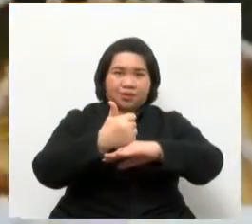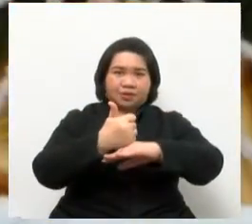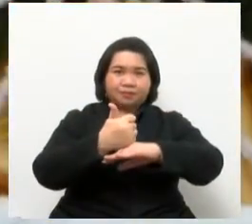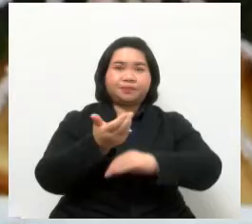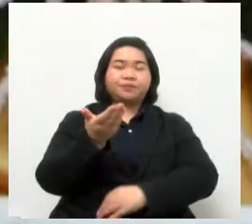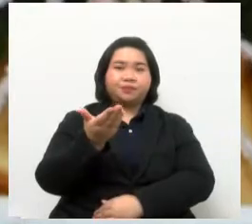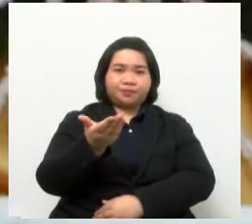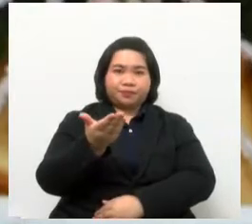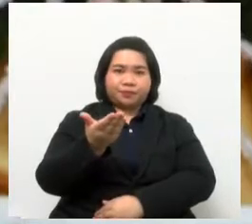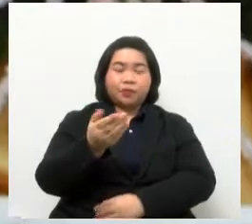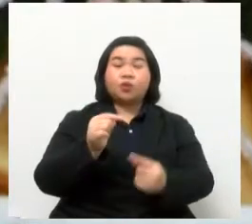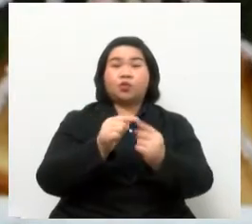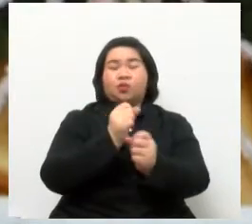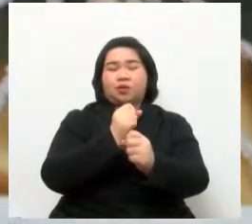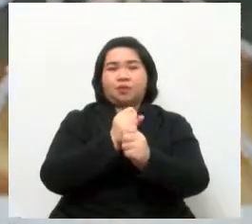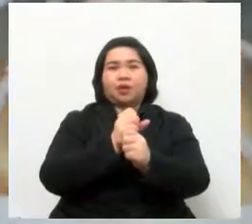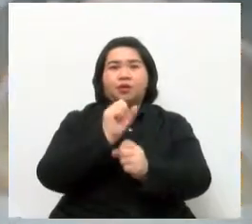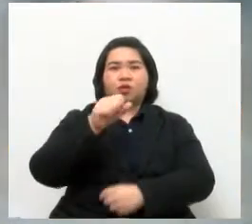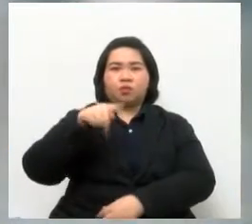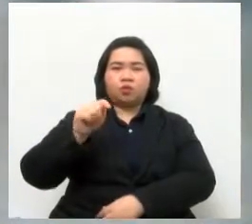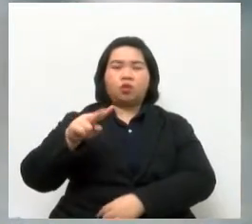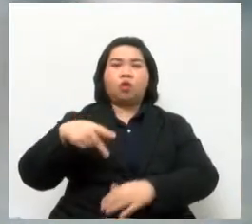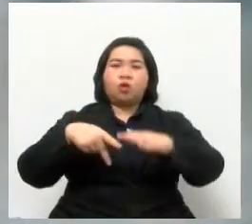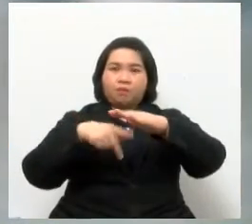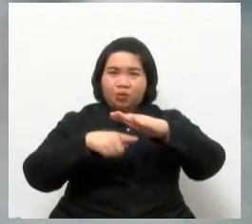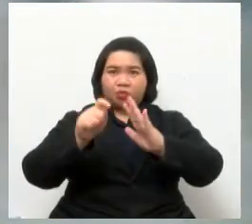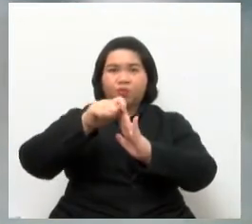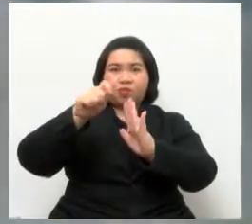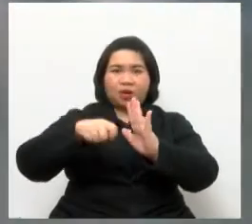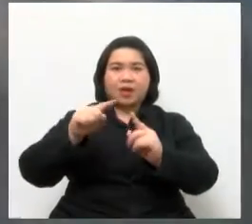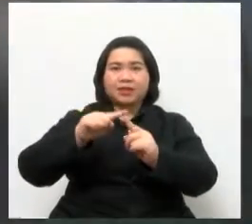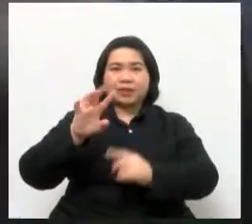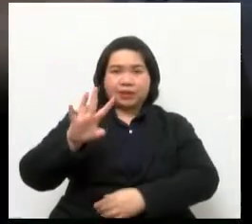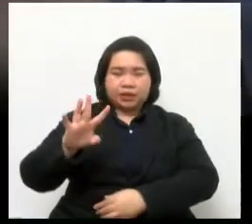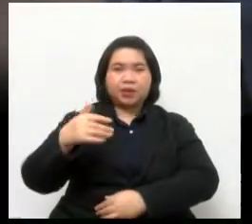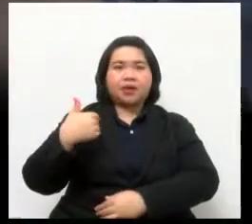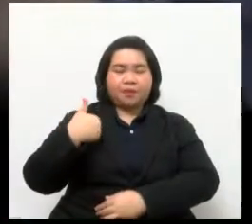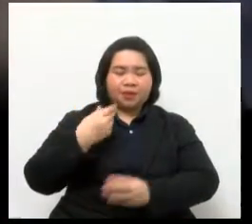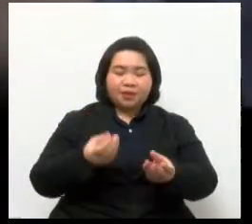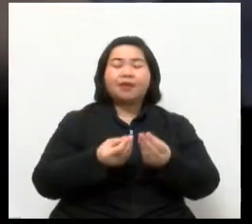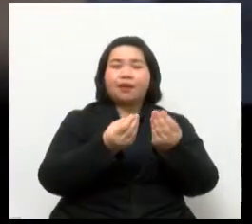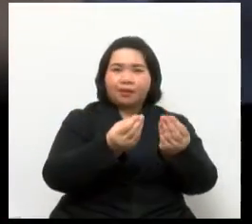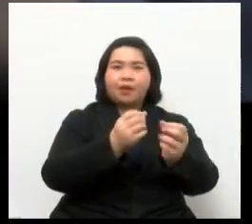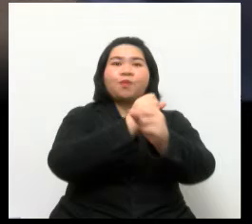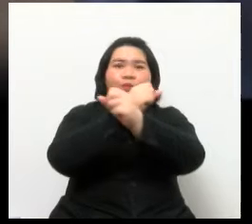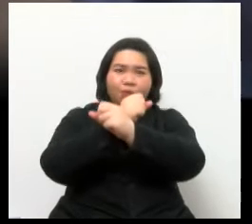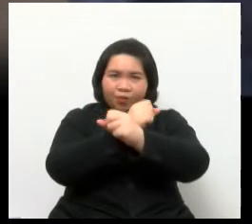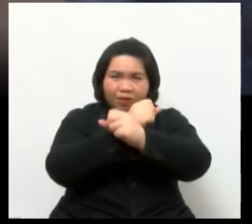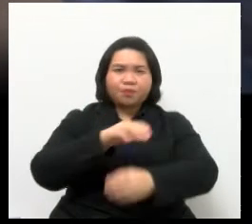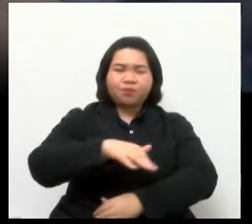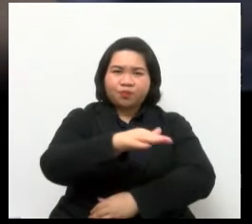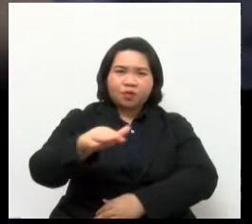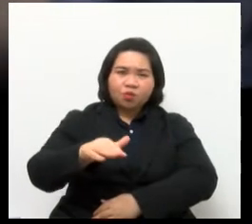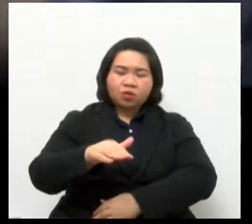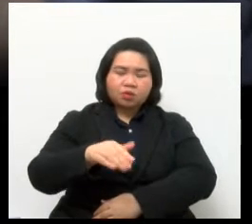ผู้อำนวยการสำนักงานเขตพื้นที่การศึกษาประถมศึกษานครราชสีมาเขต4 Give and Safety All ให้เวลา